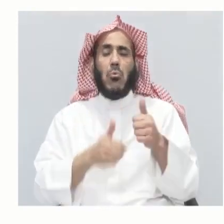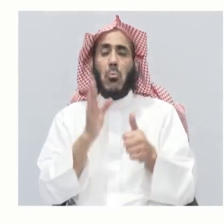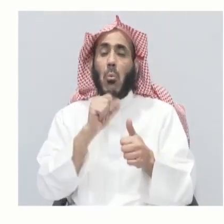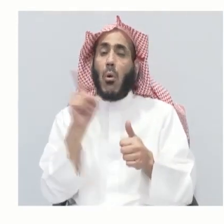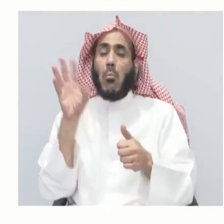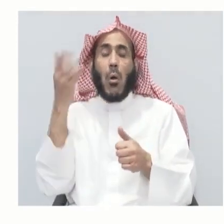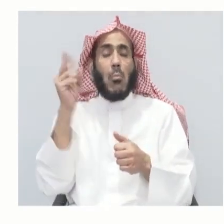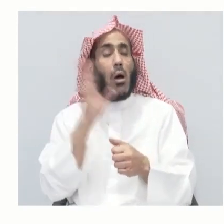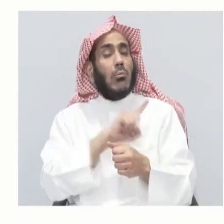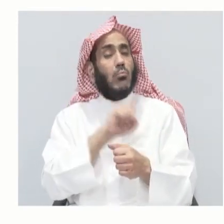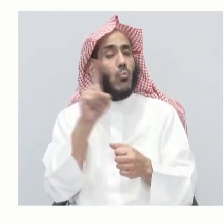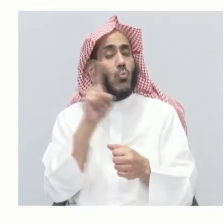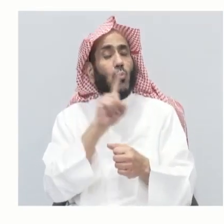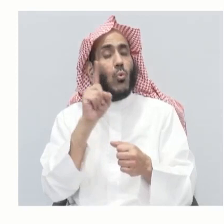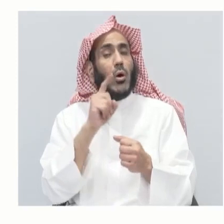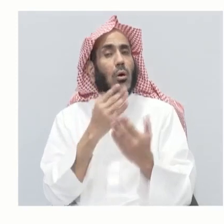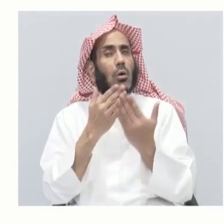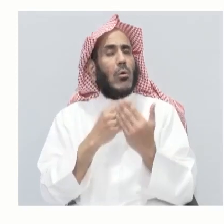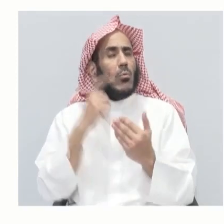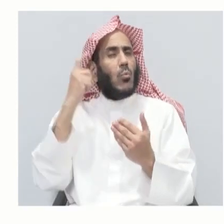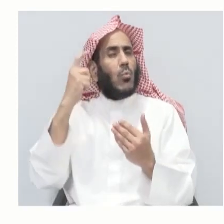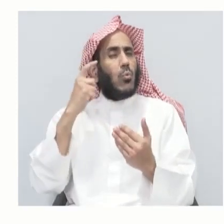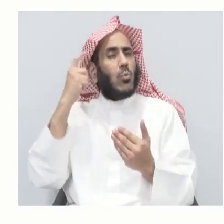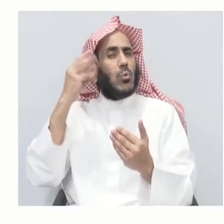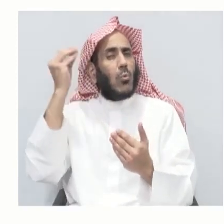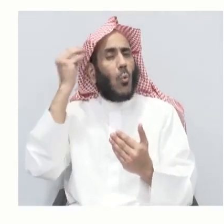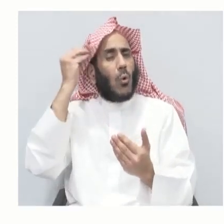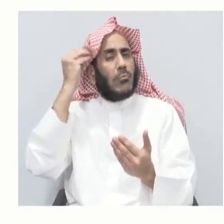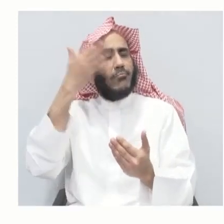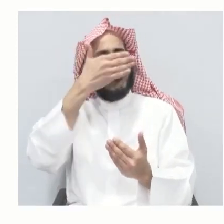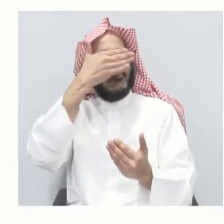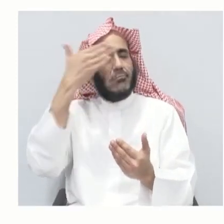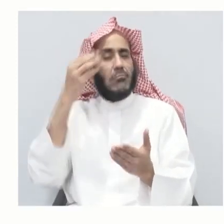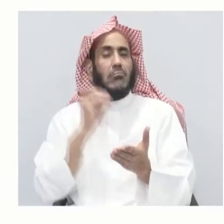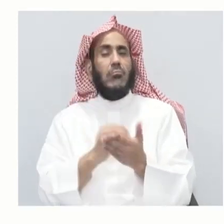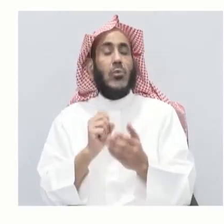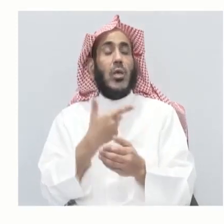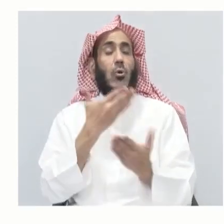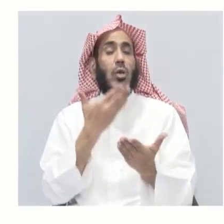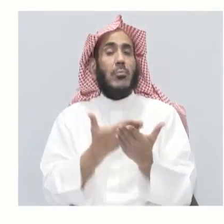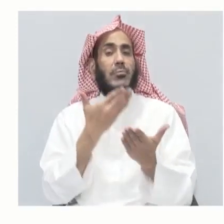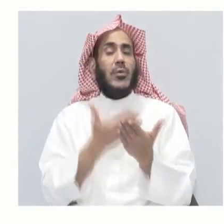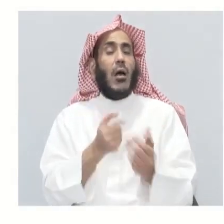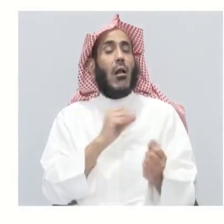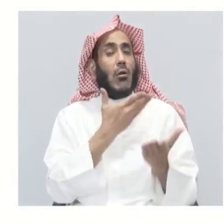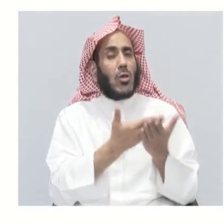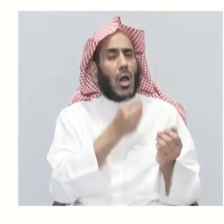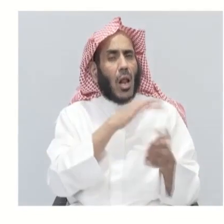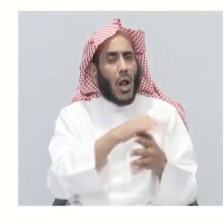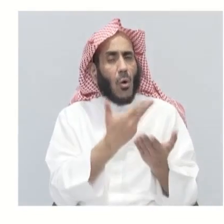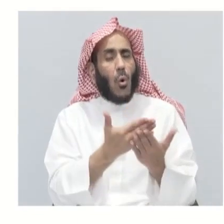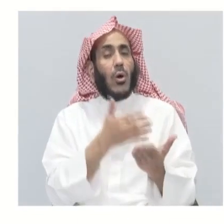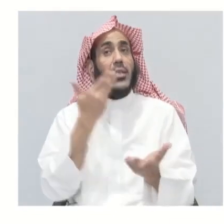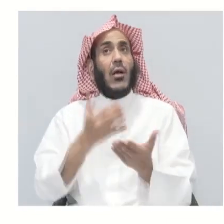هذه المعلومه وقد تستعين بذاكرتك فلا بد لك ان تحفظ تسارع الجاذبيه الارضيه هنا